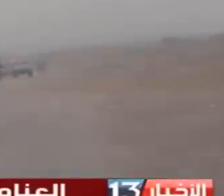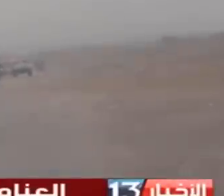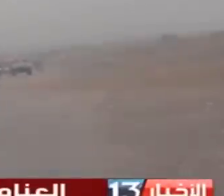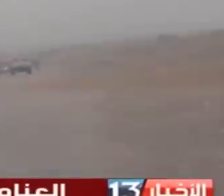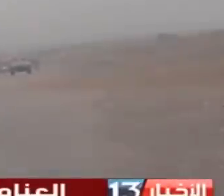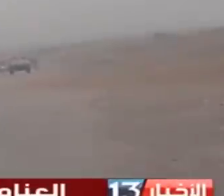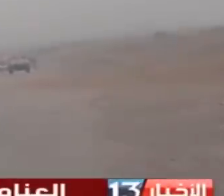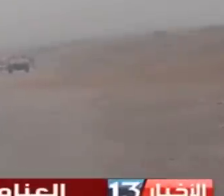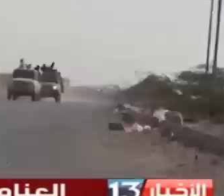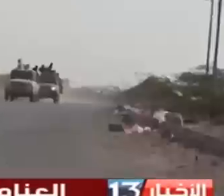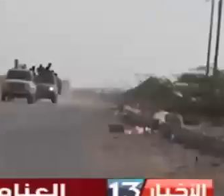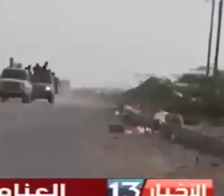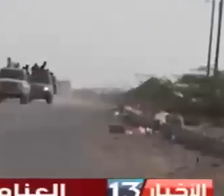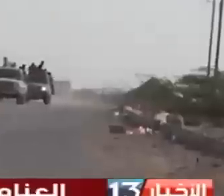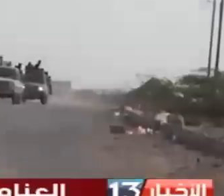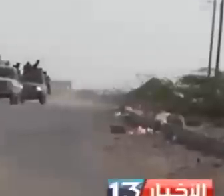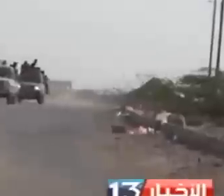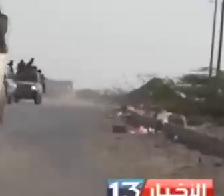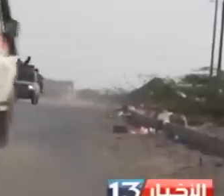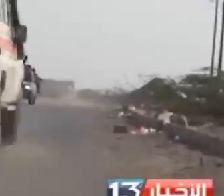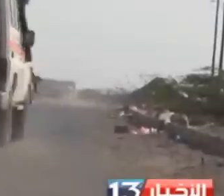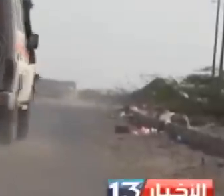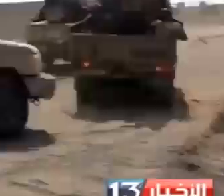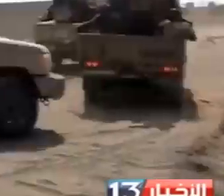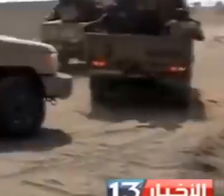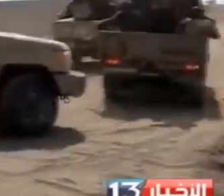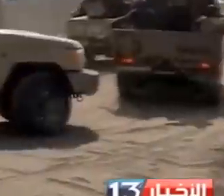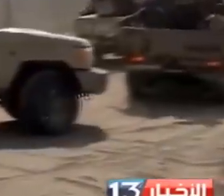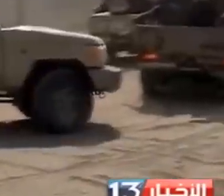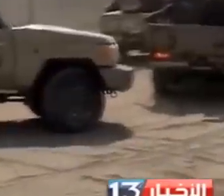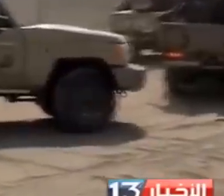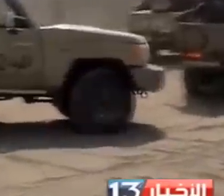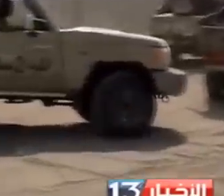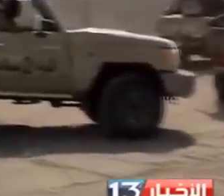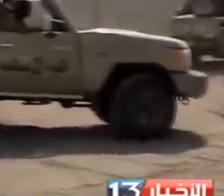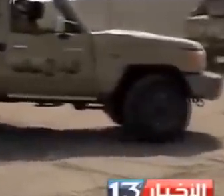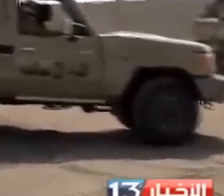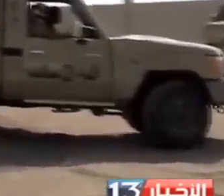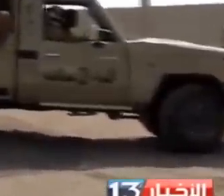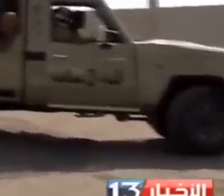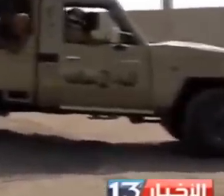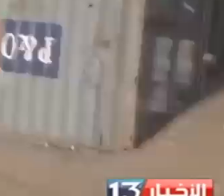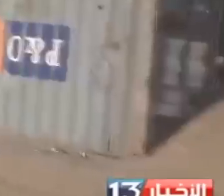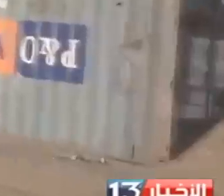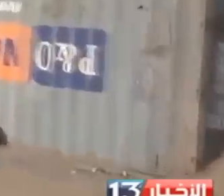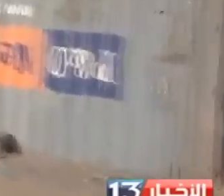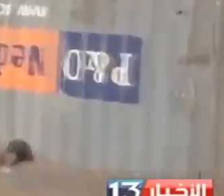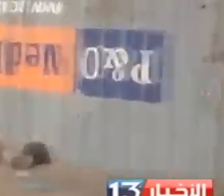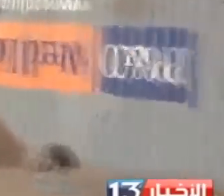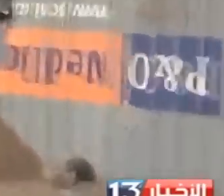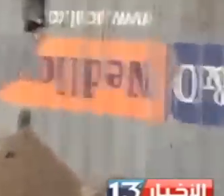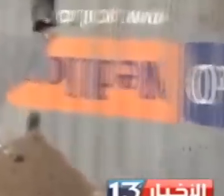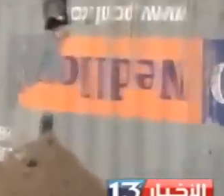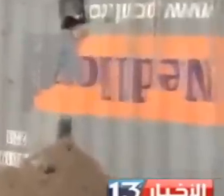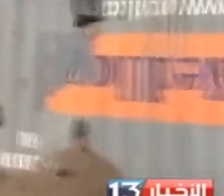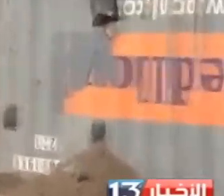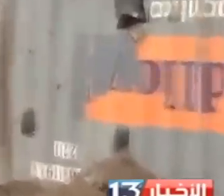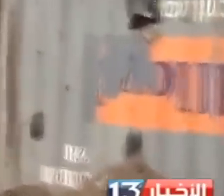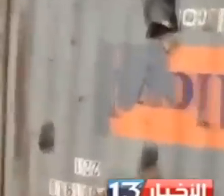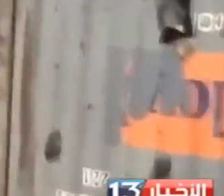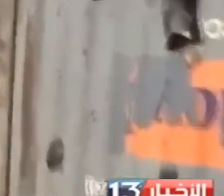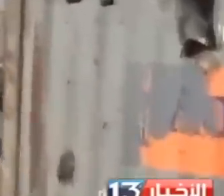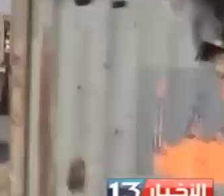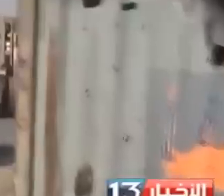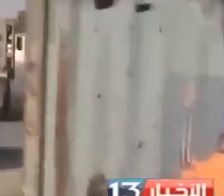التحالف العربي بقياده السعوديه ينشر قواته شمال مدينه الحديده اليمنيه قبل ساعات من تصويت المقرر